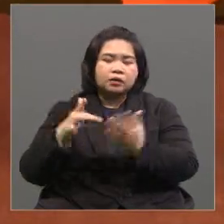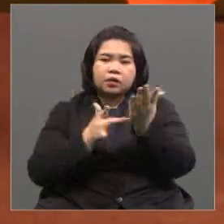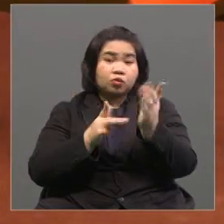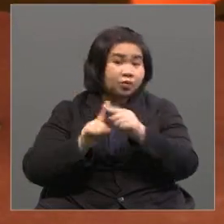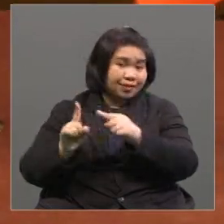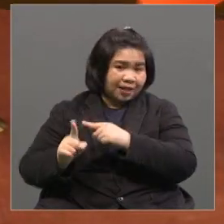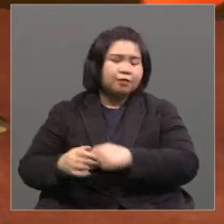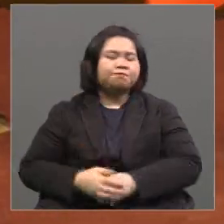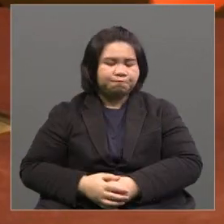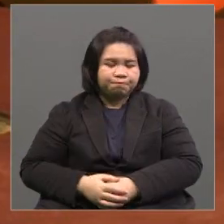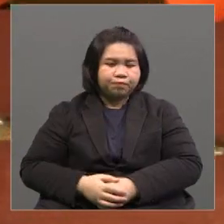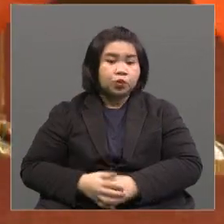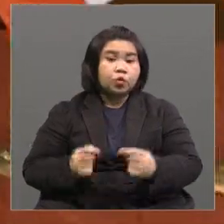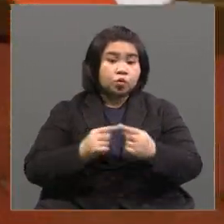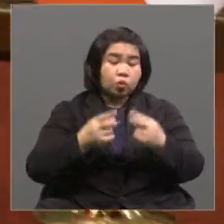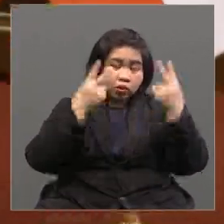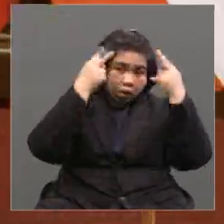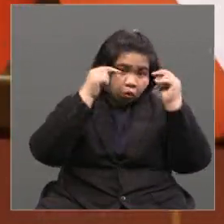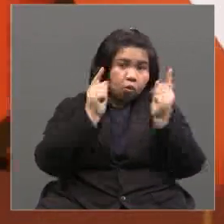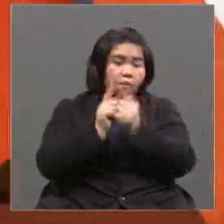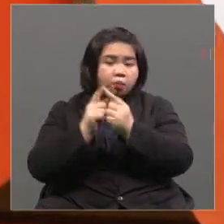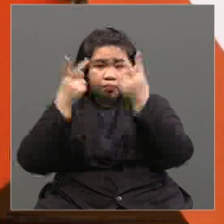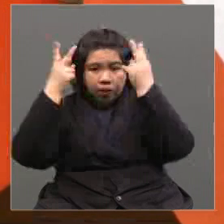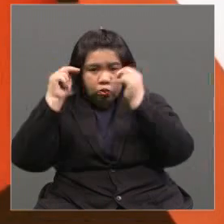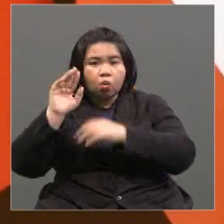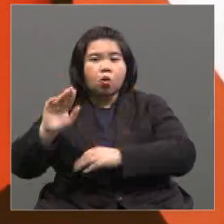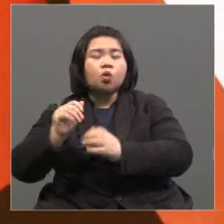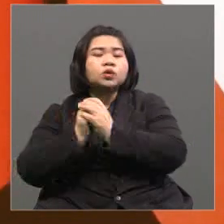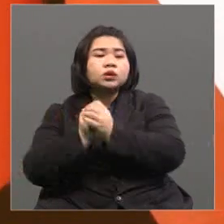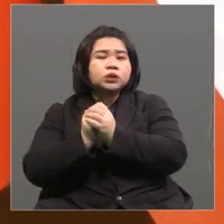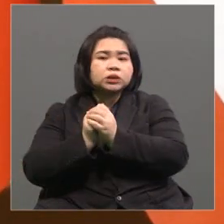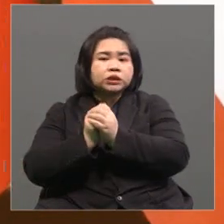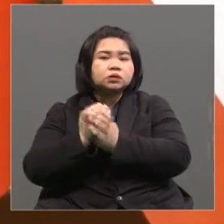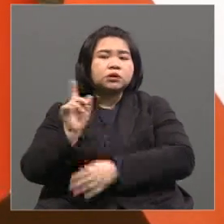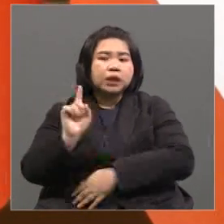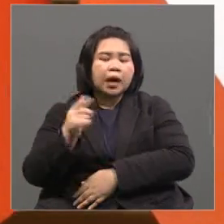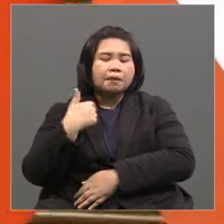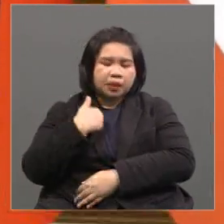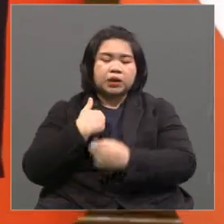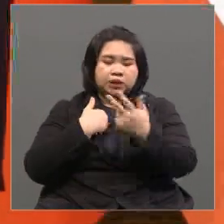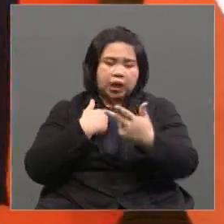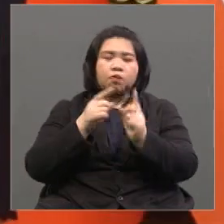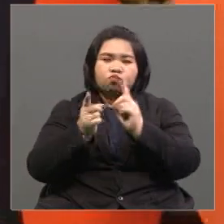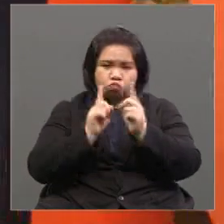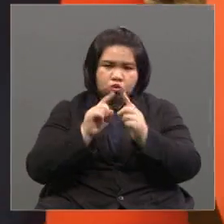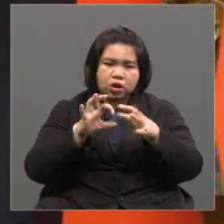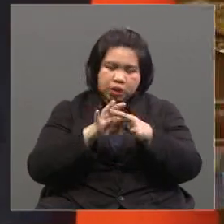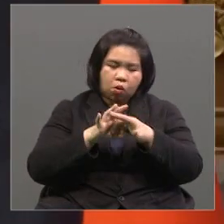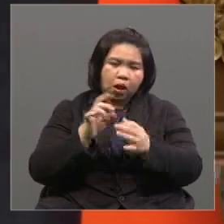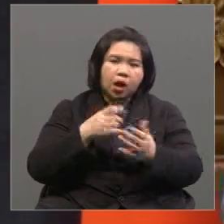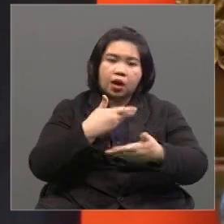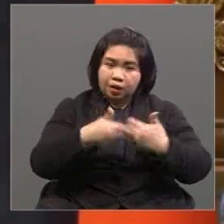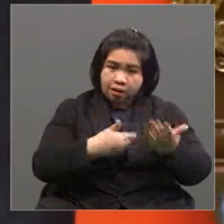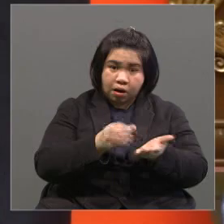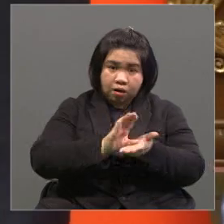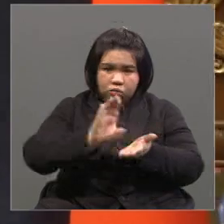ประธานาธิบดีศรีจิ้นผิงก็มีการพูดคุยถึงความร่วมมือ 3ด้านทางด้านเศรษฐกิจโดยทั้ง 2ประเทศค่ะจะเพิ่มพูนการค้าการ